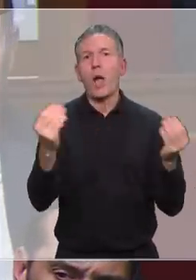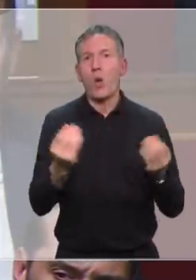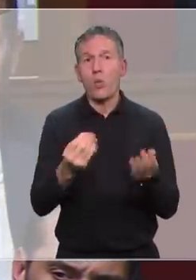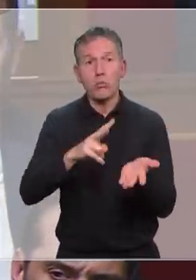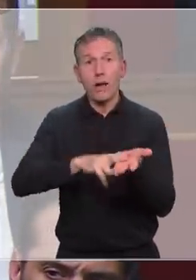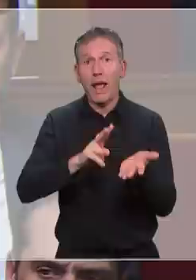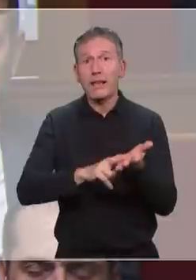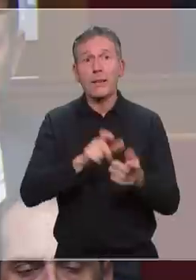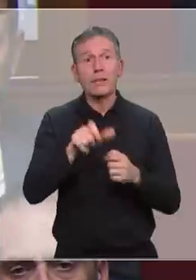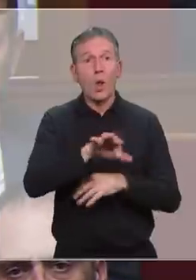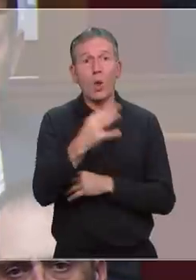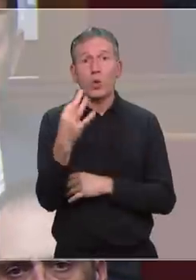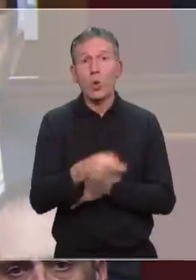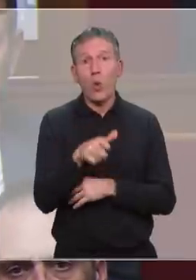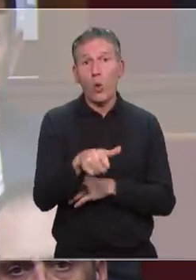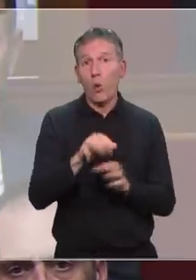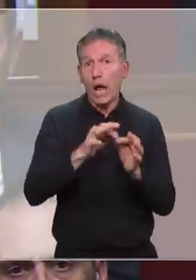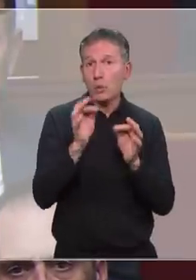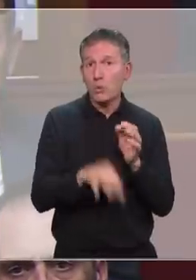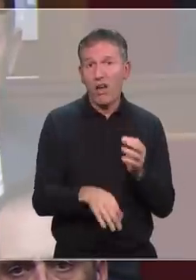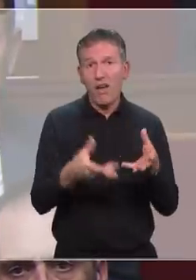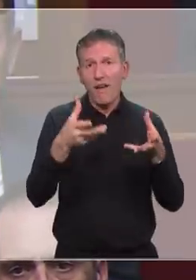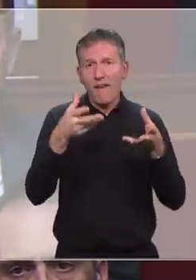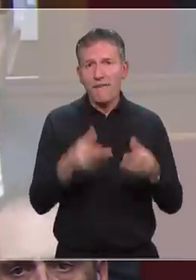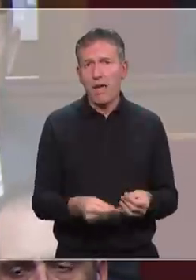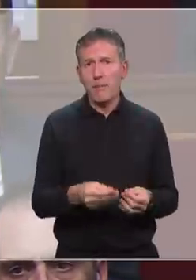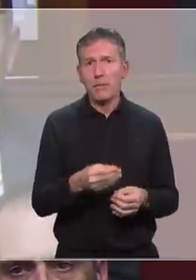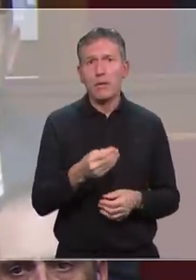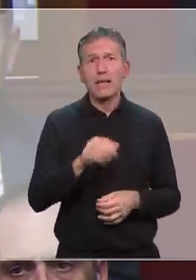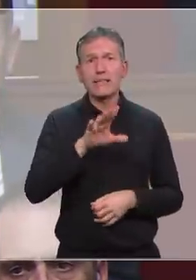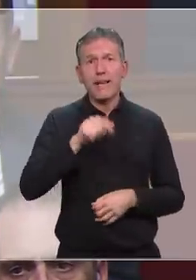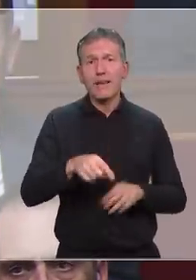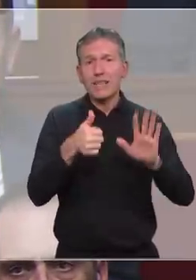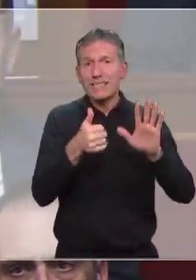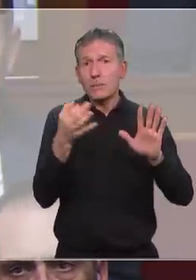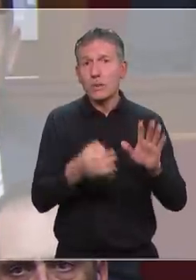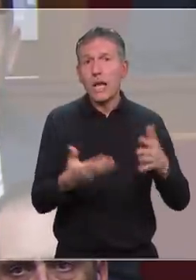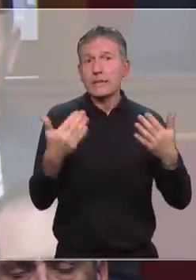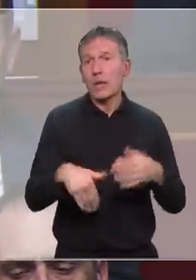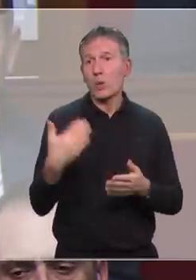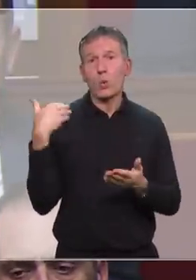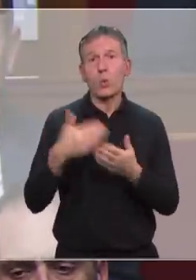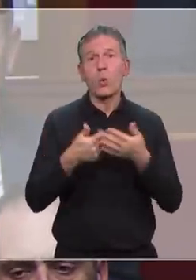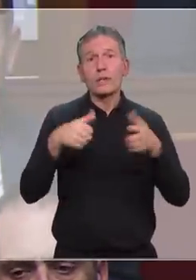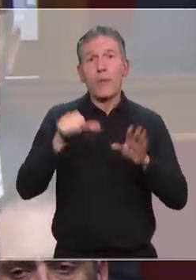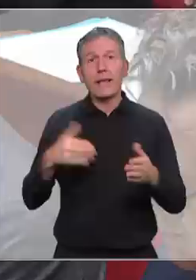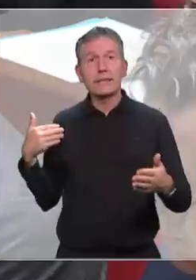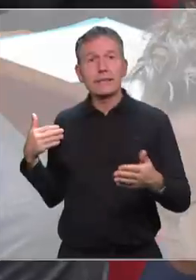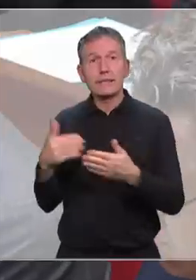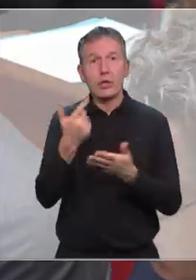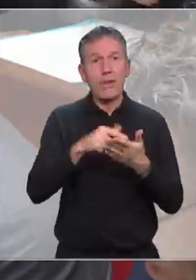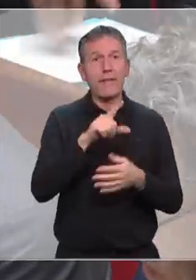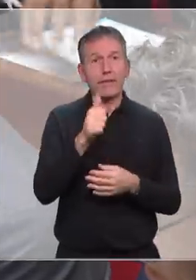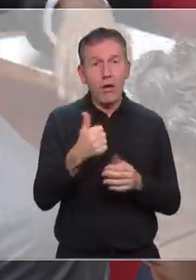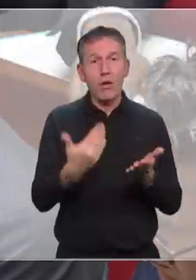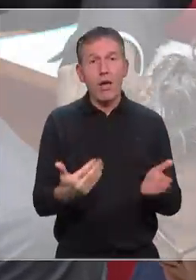que le taux d'exécution des OQTF n'a jamais été aussi faible. Seulement 5,6% au premier semestre 2021. Aujourd'hui